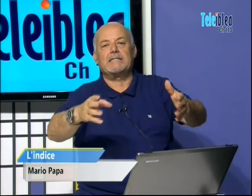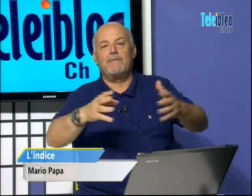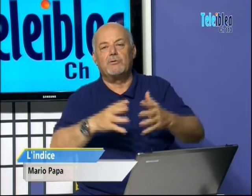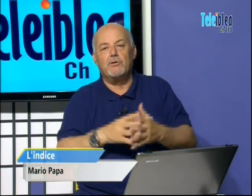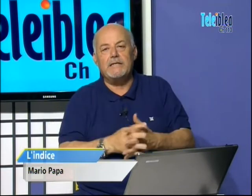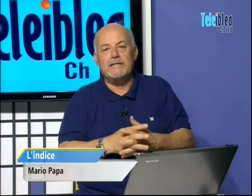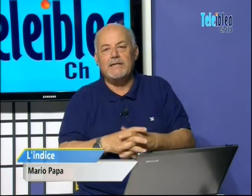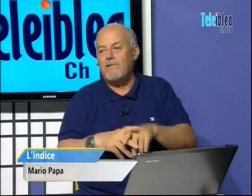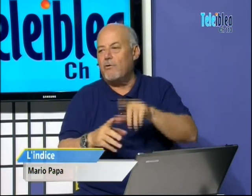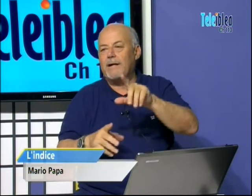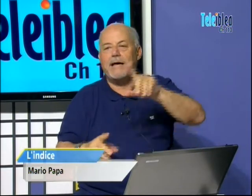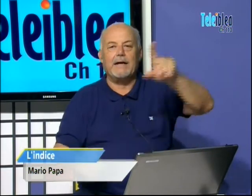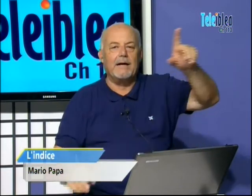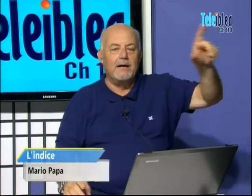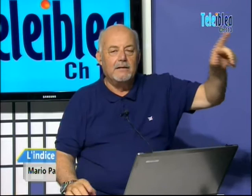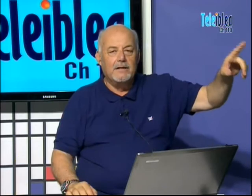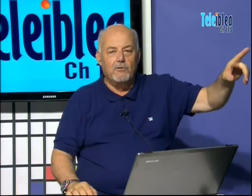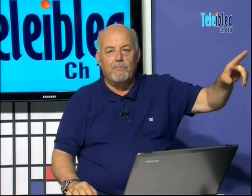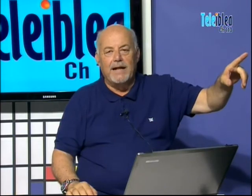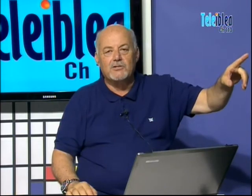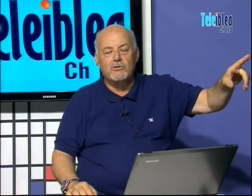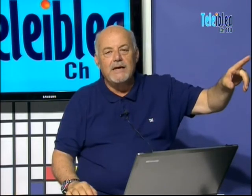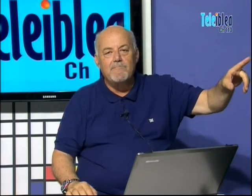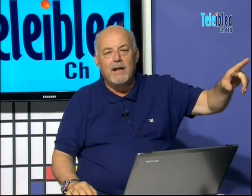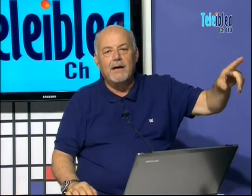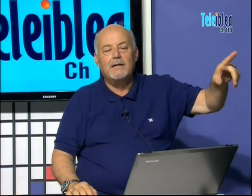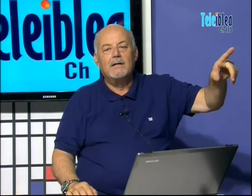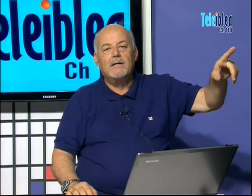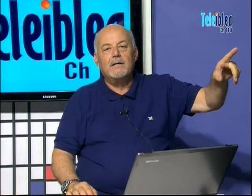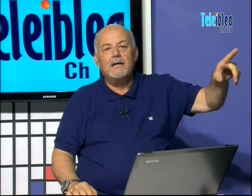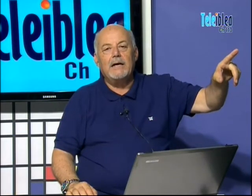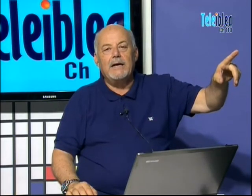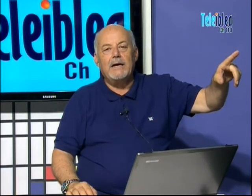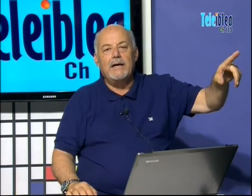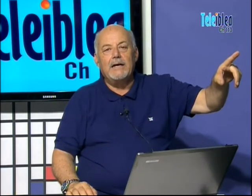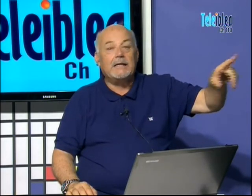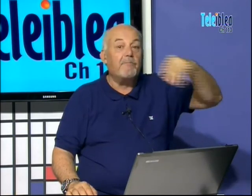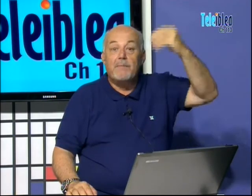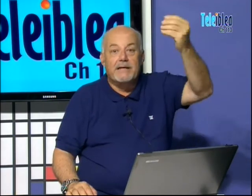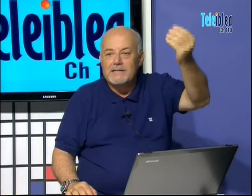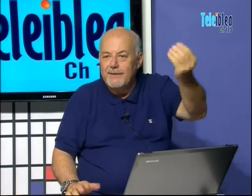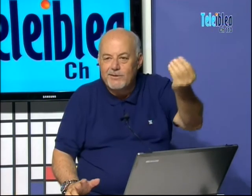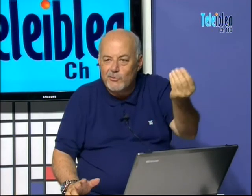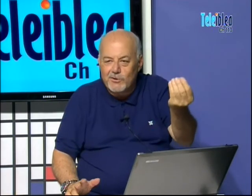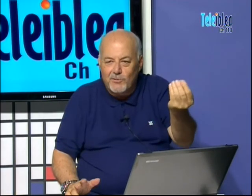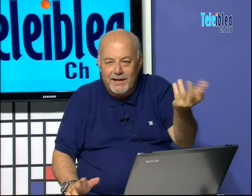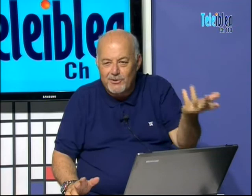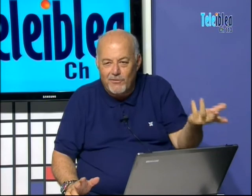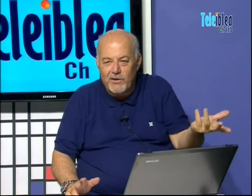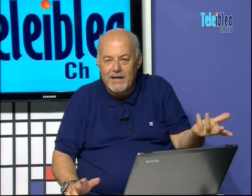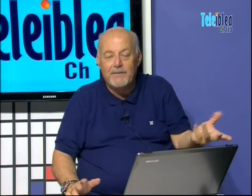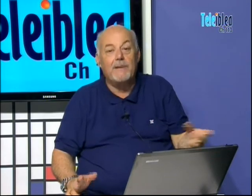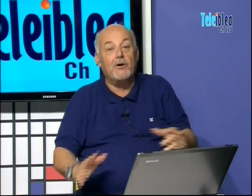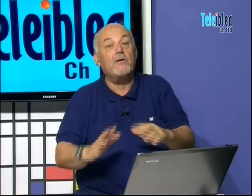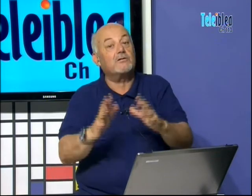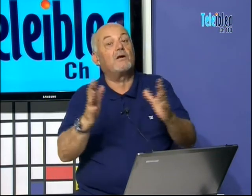sarà sabato un'iniziativa con una targa in un palazzo di Ibla, che poi perché si mette su questo palazzo lo